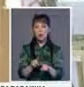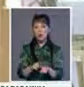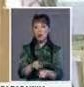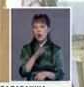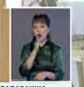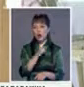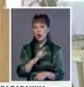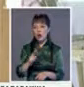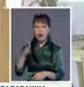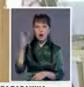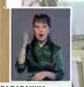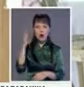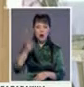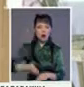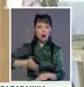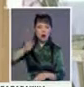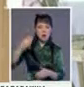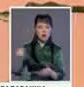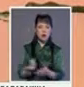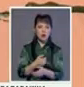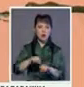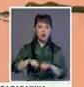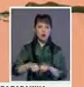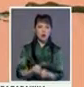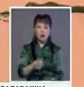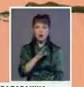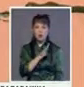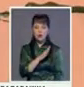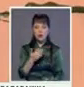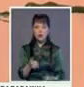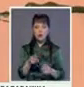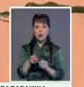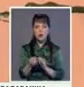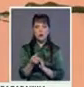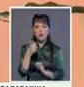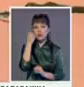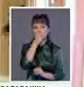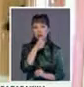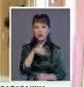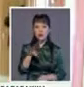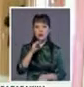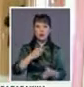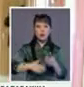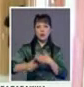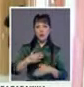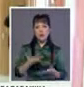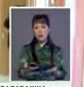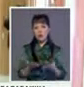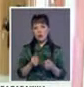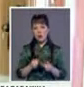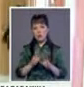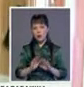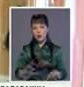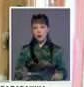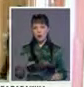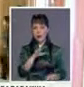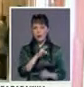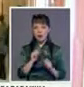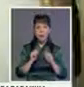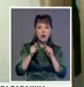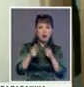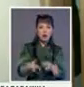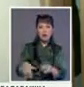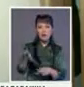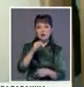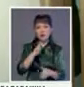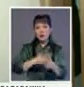жатып қабырғалары қайта қақырап тұр. 2011 жылы көпшілікті қуанышқа бөлеген балабақшаның бүгінгі жай-күйі адам шошырлық.